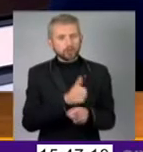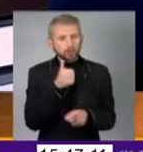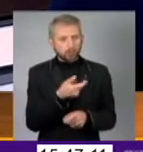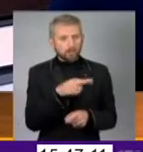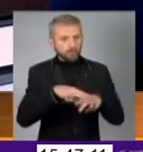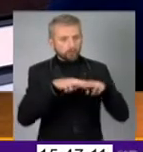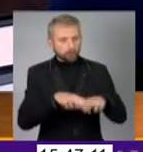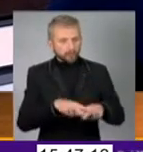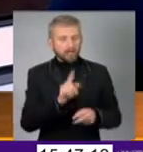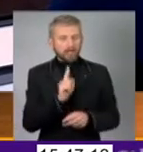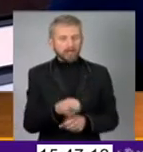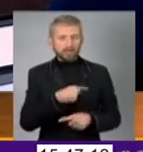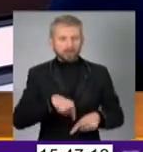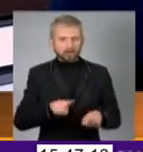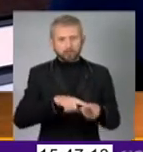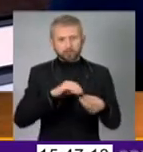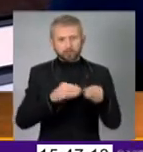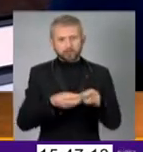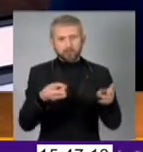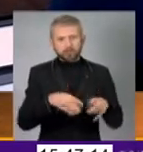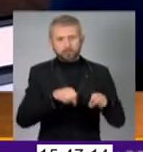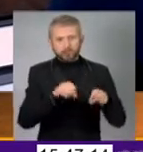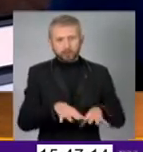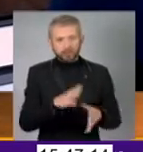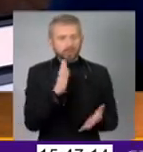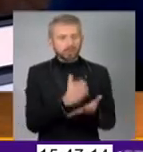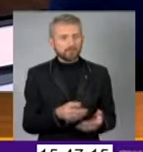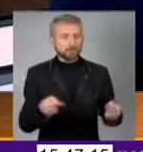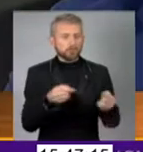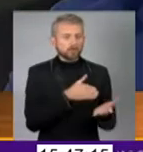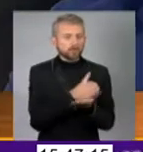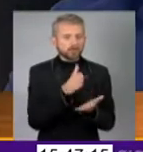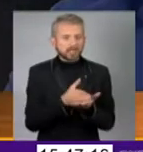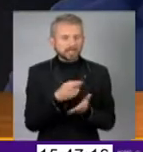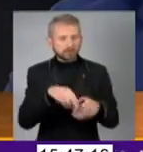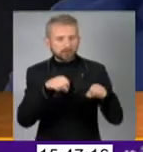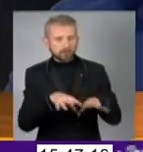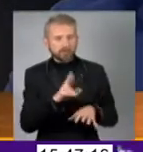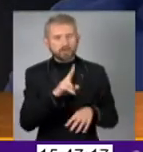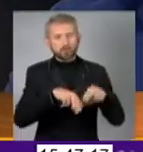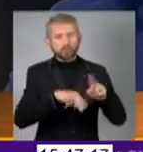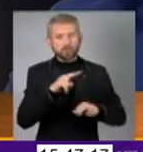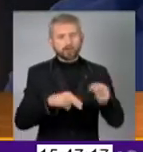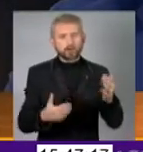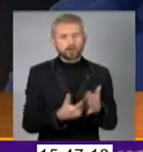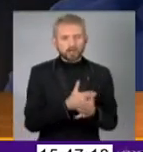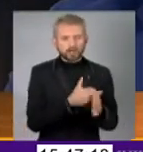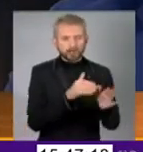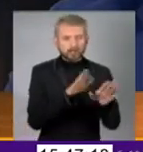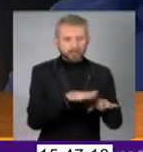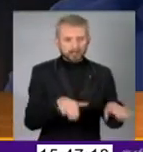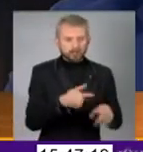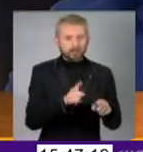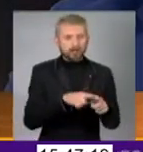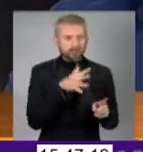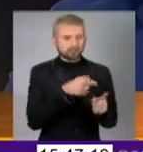столиці, але нам цю проблему треба якось вирішувати. Є відповідні шляхи для її вирішення, як то побудова нових садків, але це відповідні терміни і